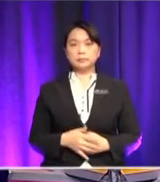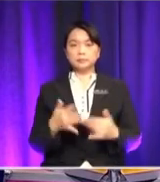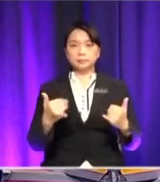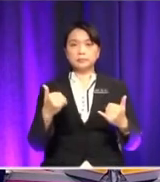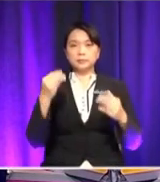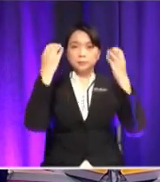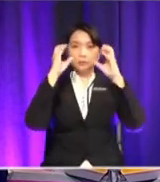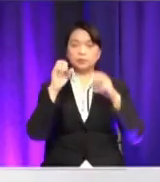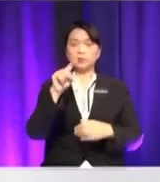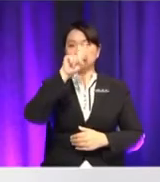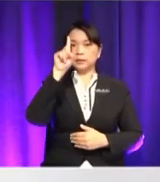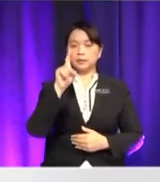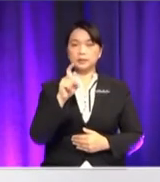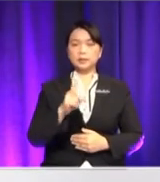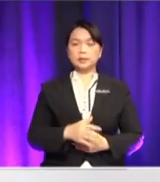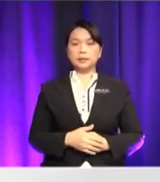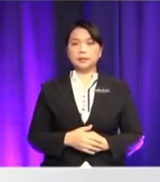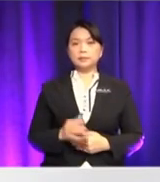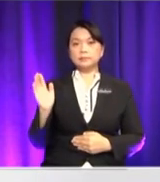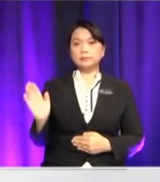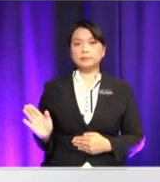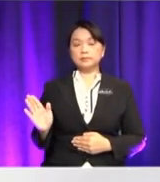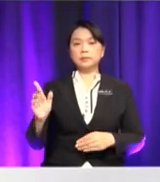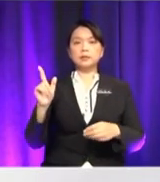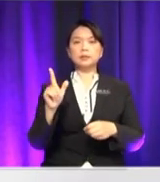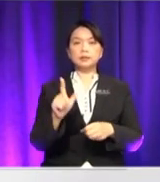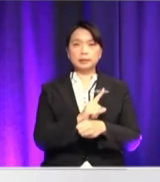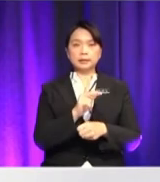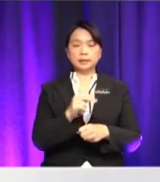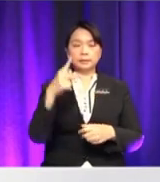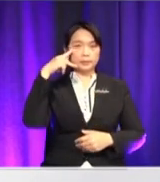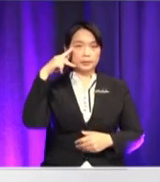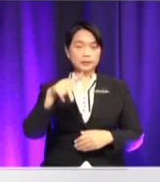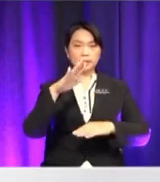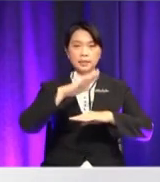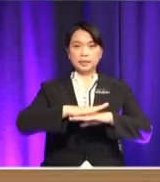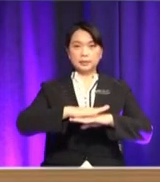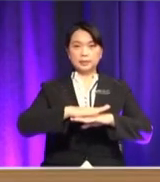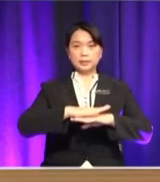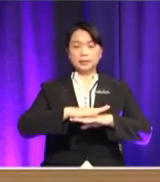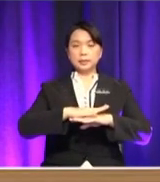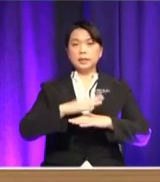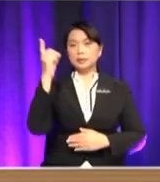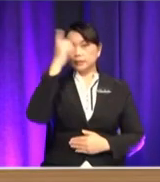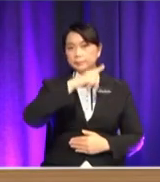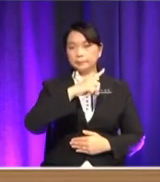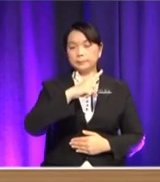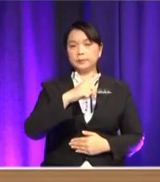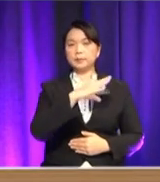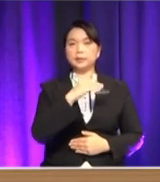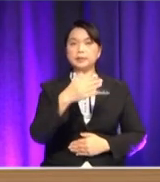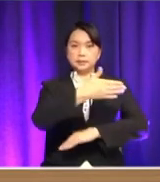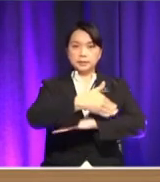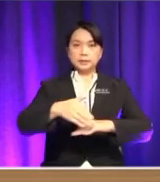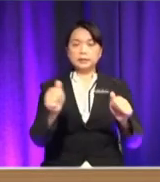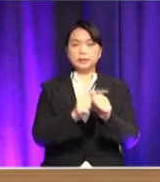cuci kepahaman awak Oke ini ada lengkap tampan yang atas pandang hadapan dan pandangan Sisi dengan melukis garis